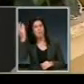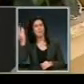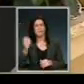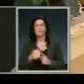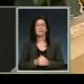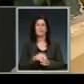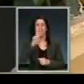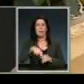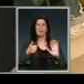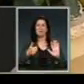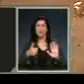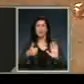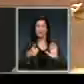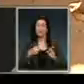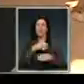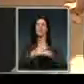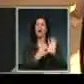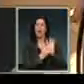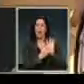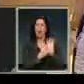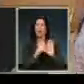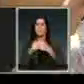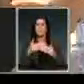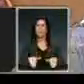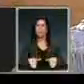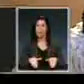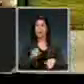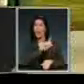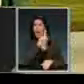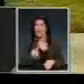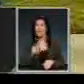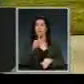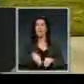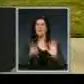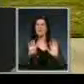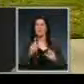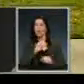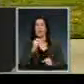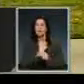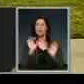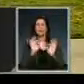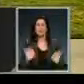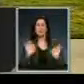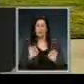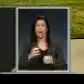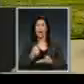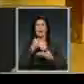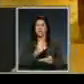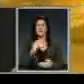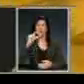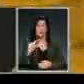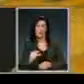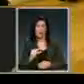חוקק חוק הנגישות לבעלי מוגבלויות, אך עד 2009 הוא כלל לא יושם. התקציבים נמוכים ולרוב מוסתים למטרות